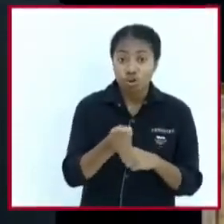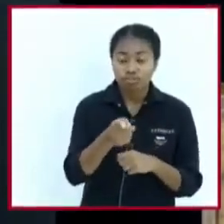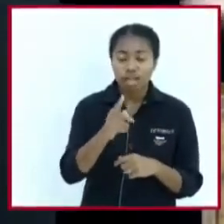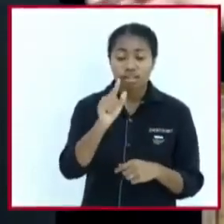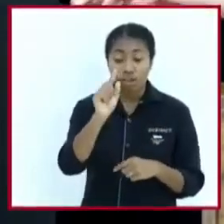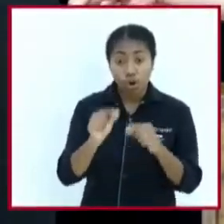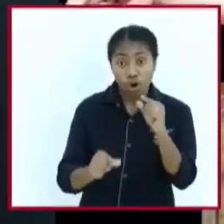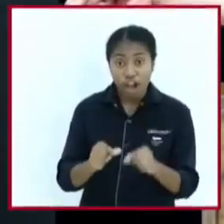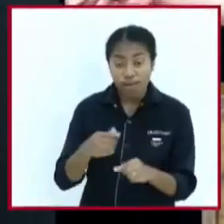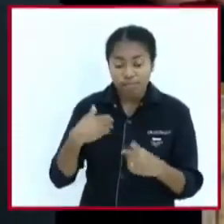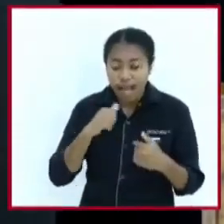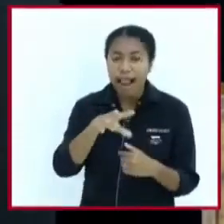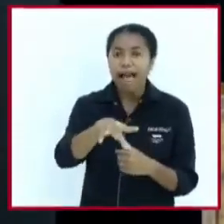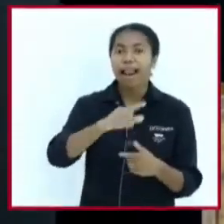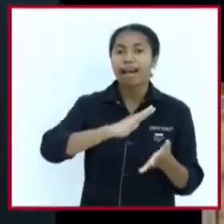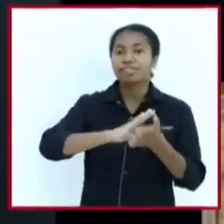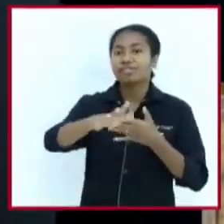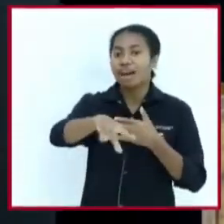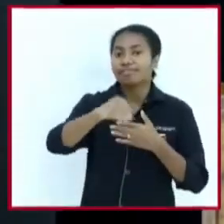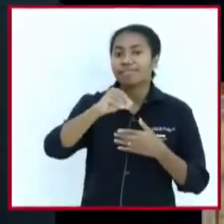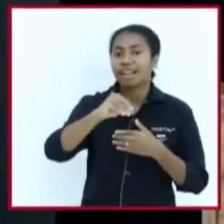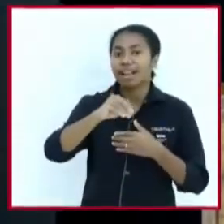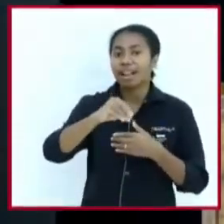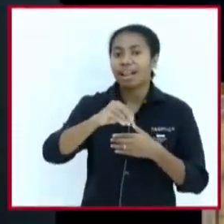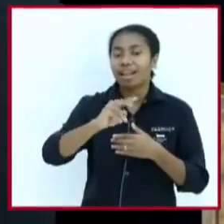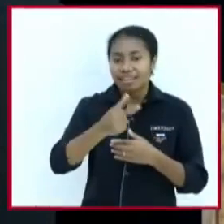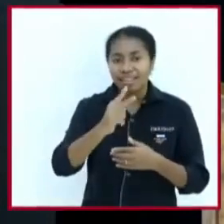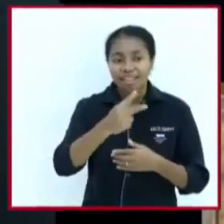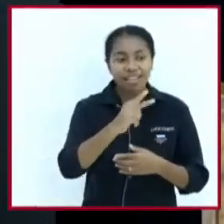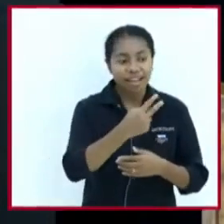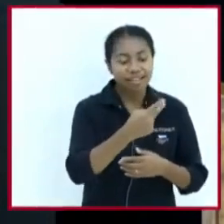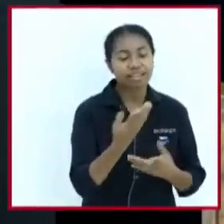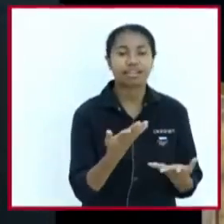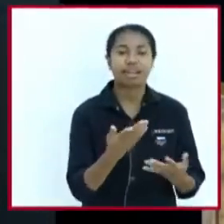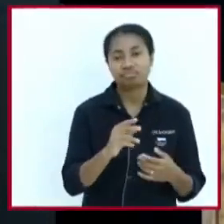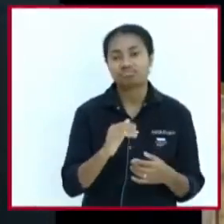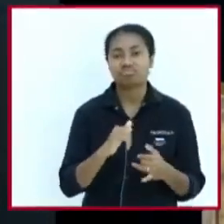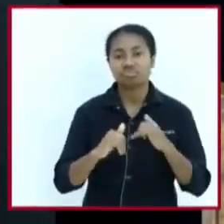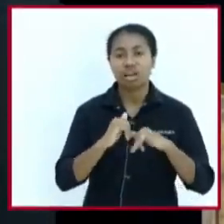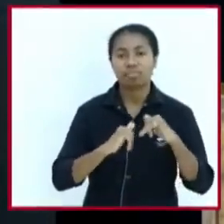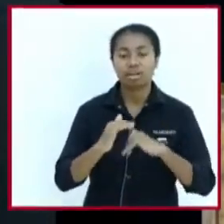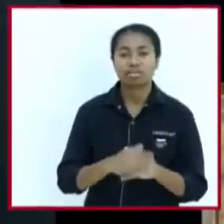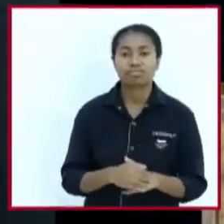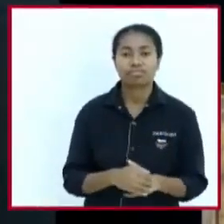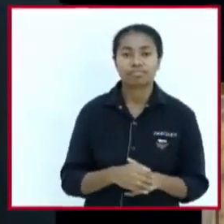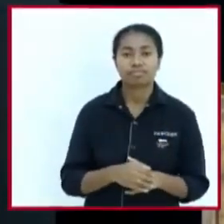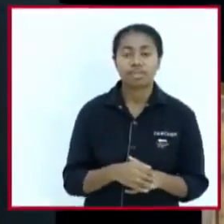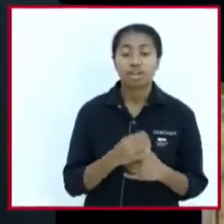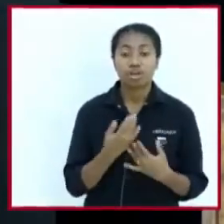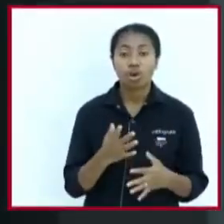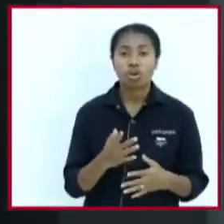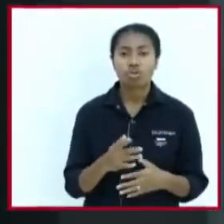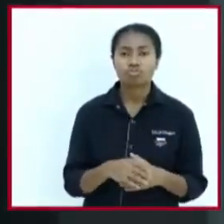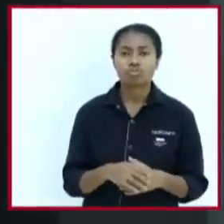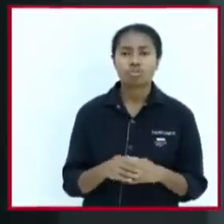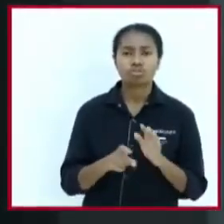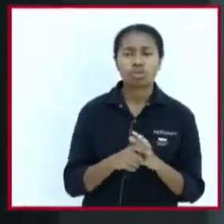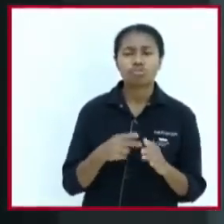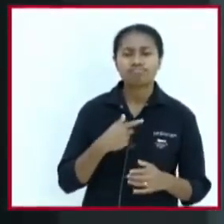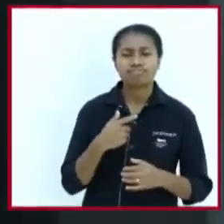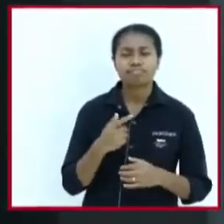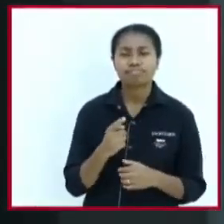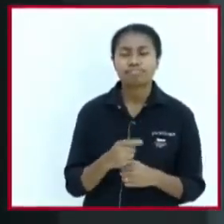saya Gilang Saya lari yang sana tuh harap-harap cemas disaksikan saya bisanya Kenapa karena kalau saya sampai menang dia juga